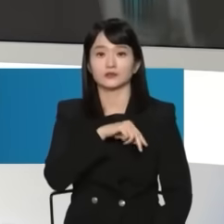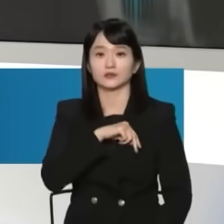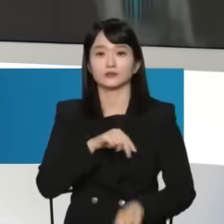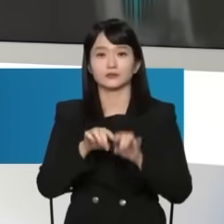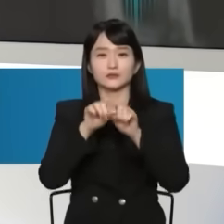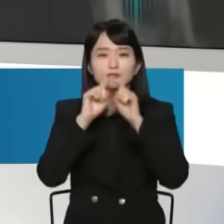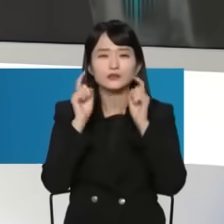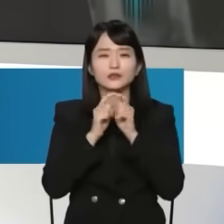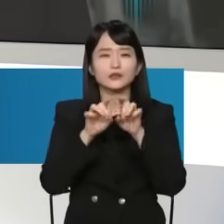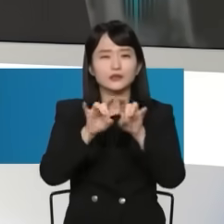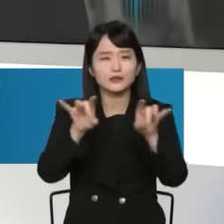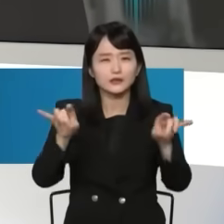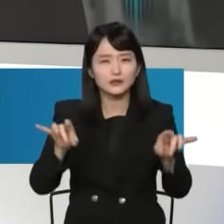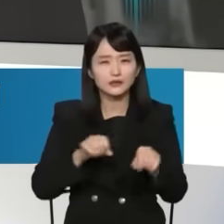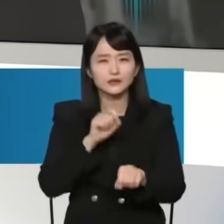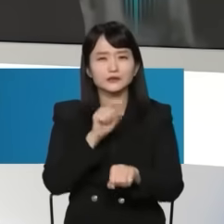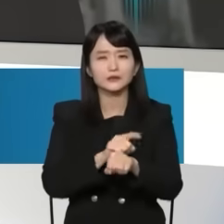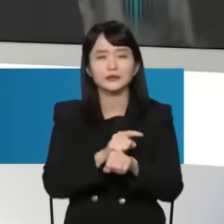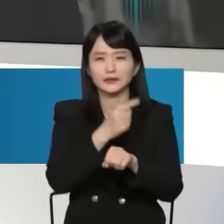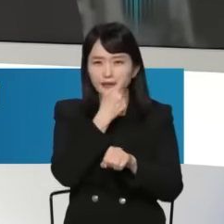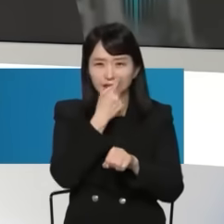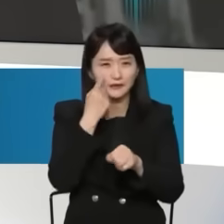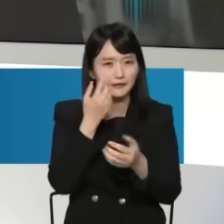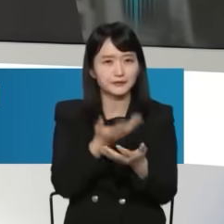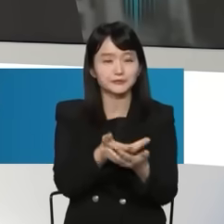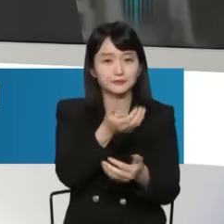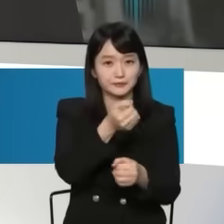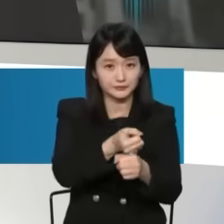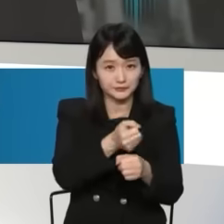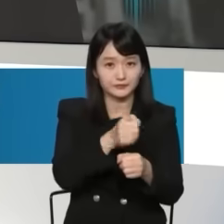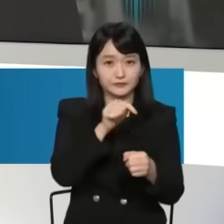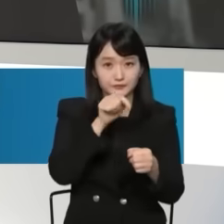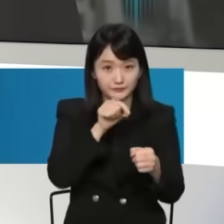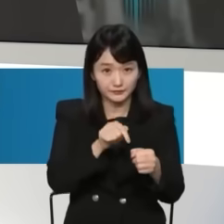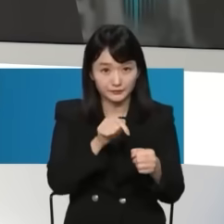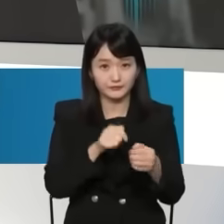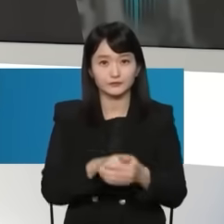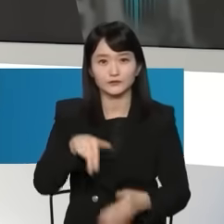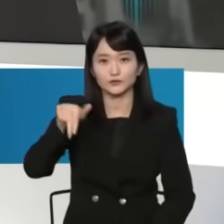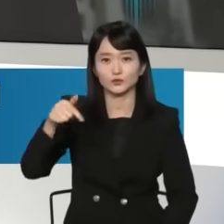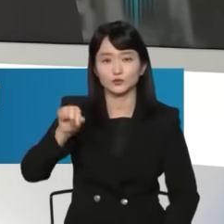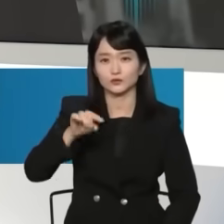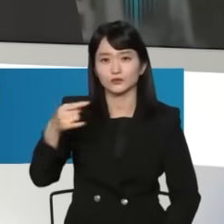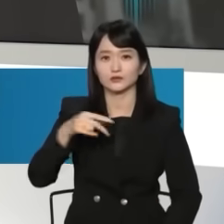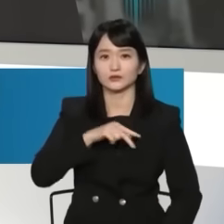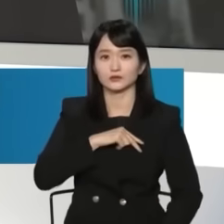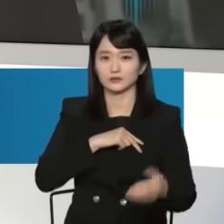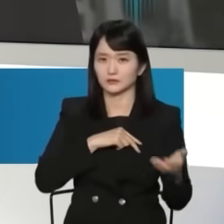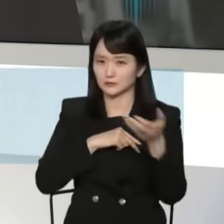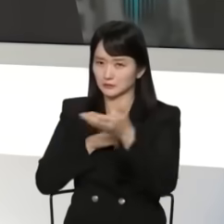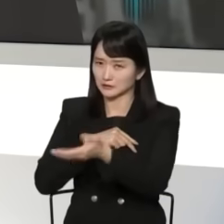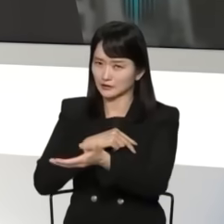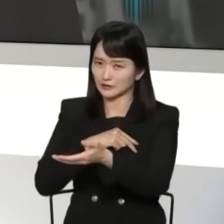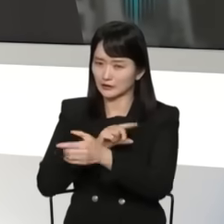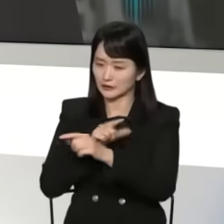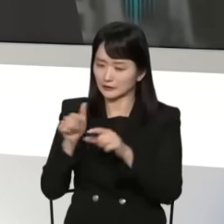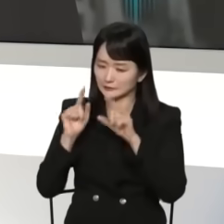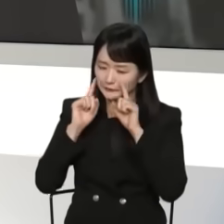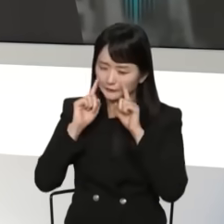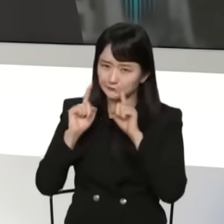성향을 파악하는 자료를 만들었는데 민주당은이 데이터가 조은이 의원에게 넘어간 거 아니냐고 의심하고 있습니다